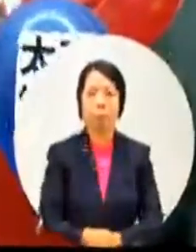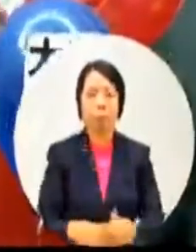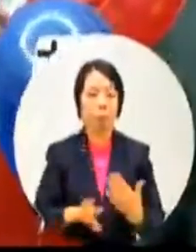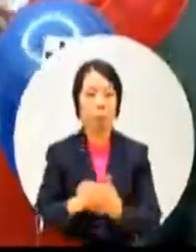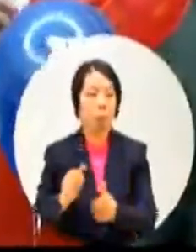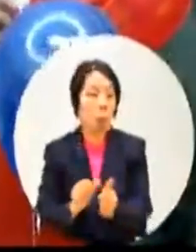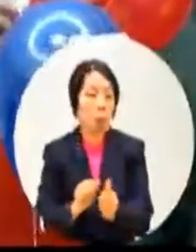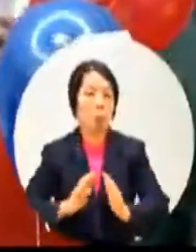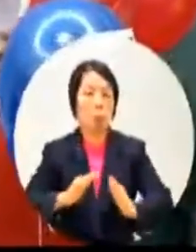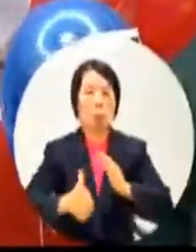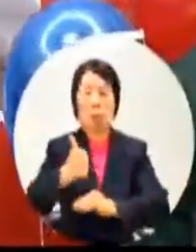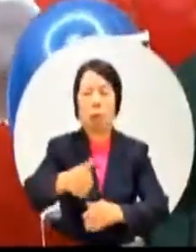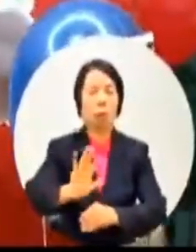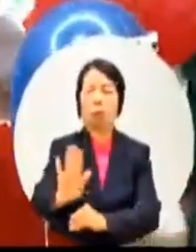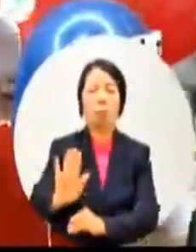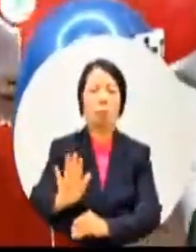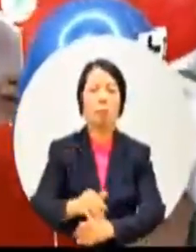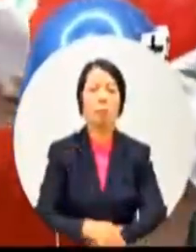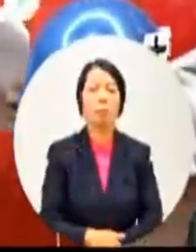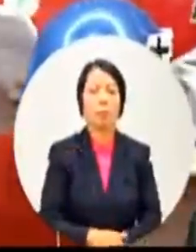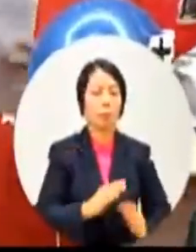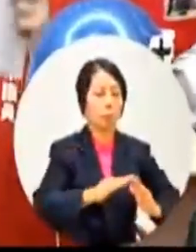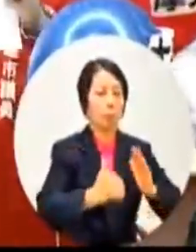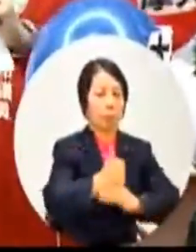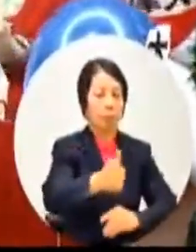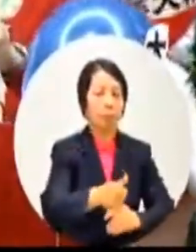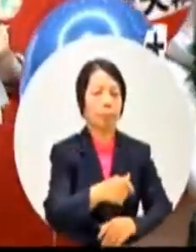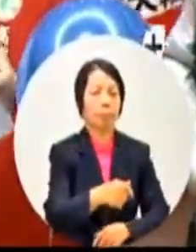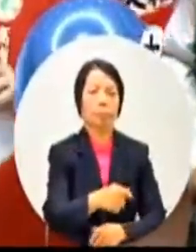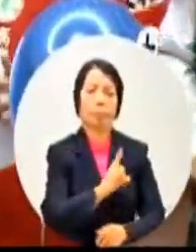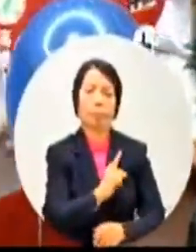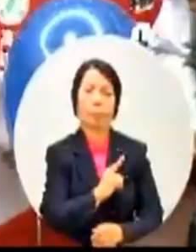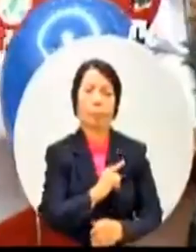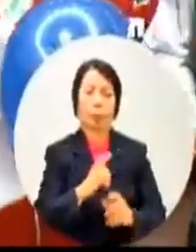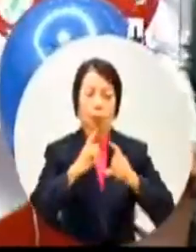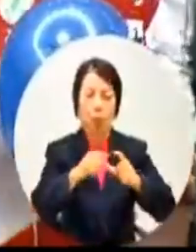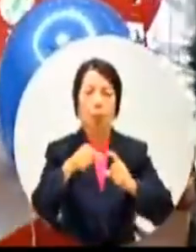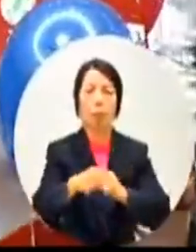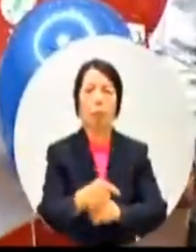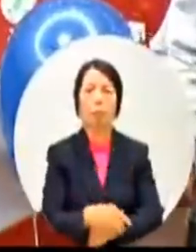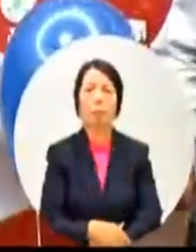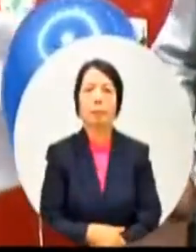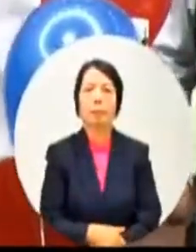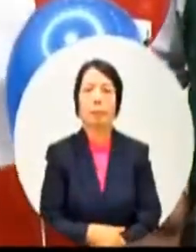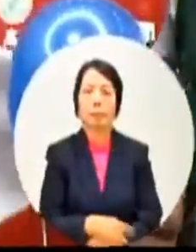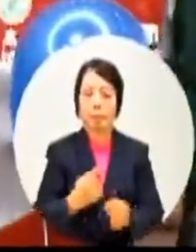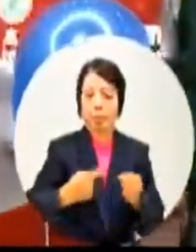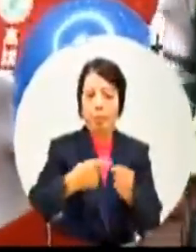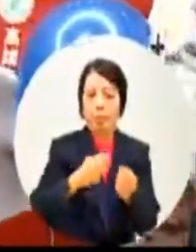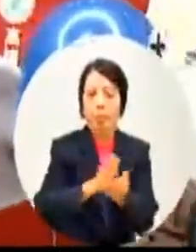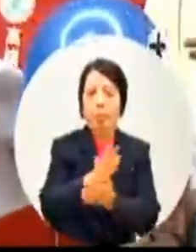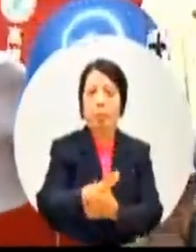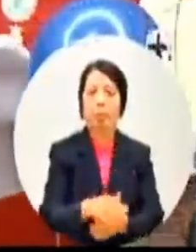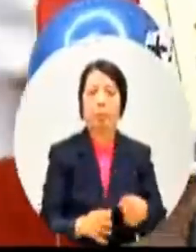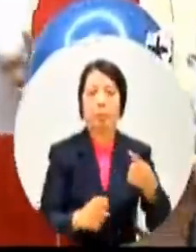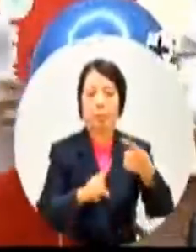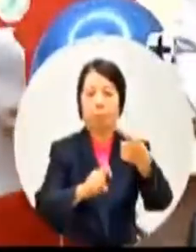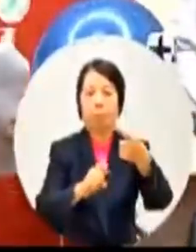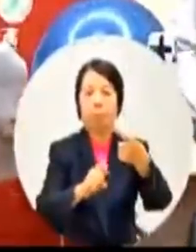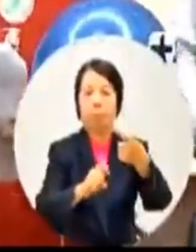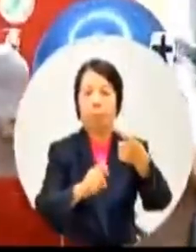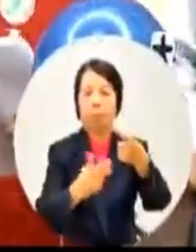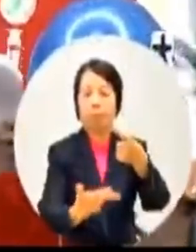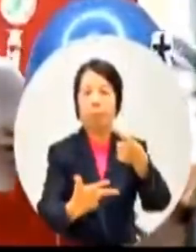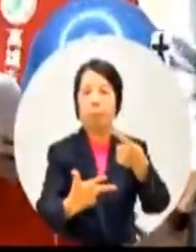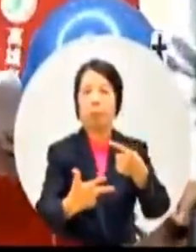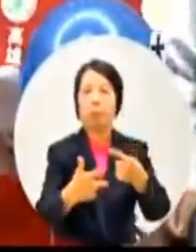长，我再问你。 跟民党团报告没有问题，我们会全力以赴。 好，一年之后1月17日，你当时承诺一年做到，可不可以